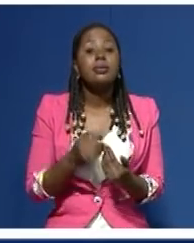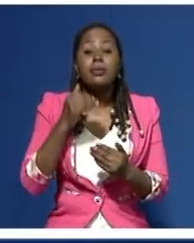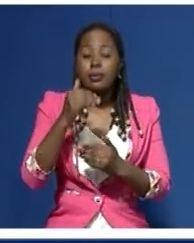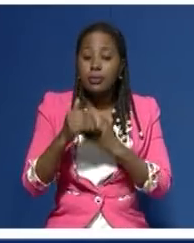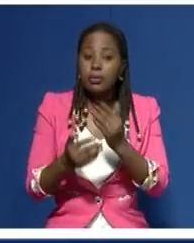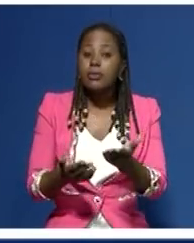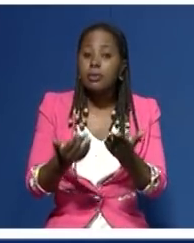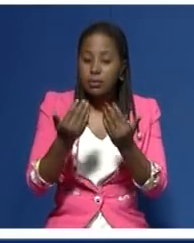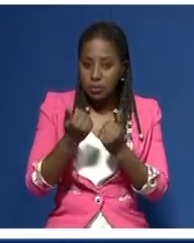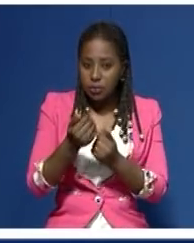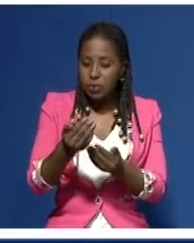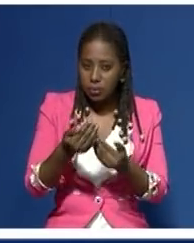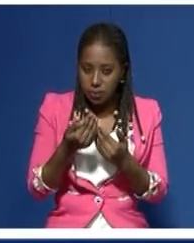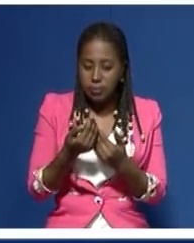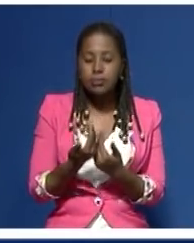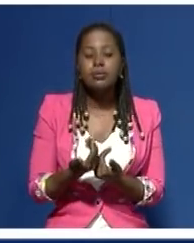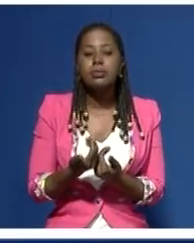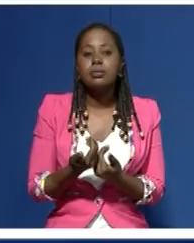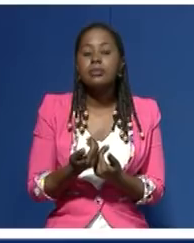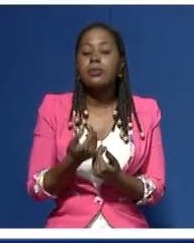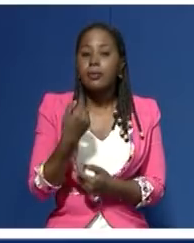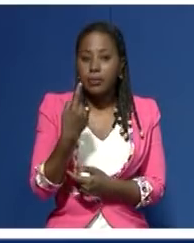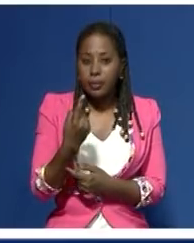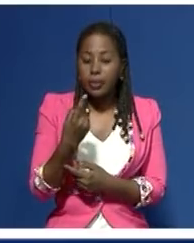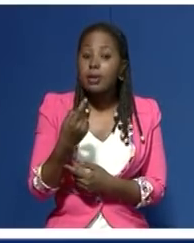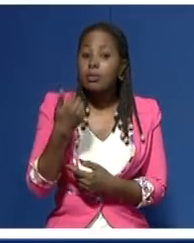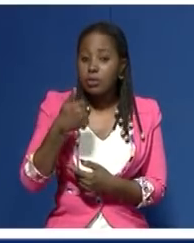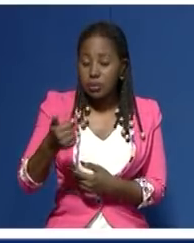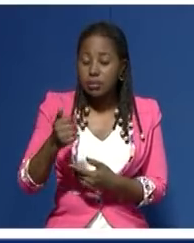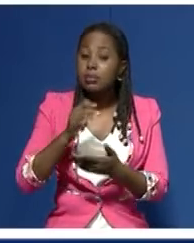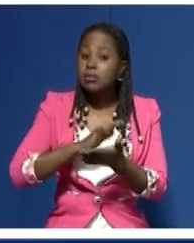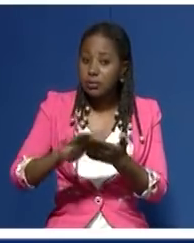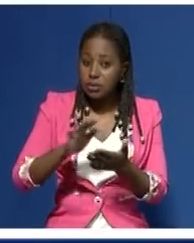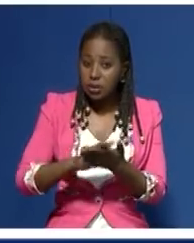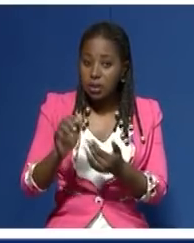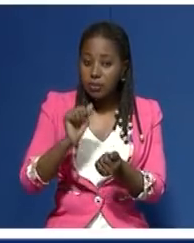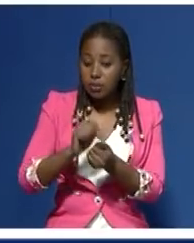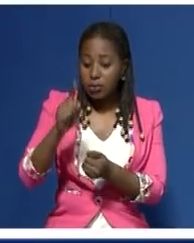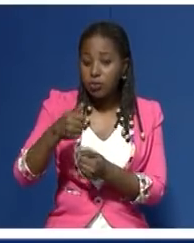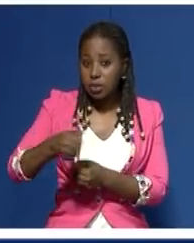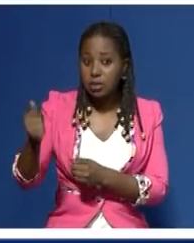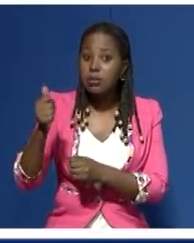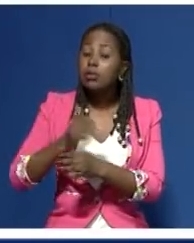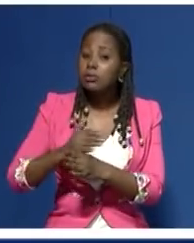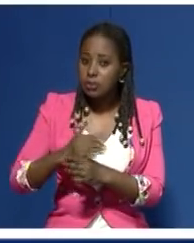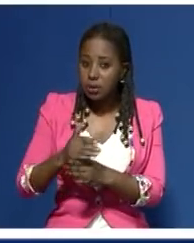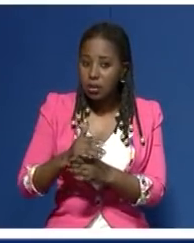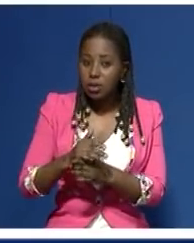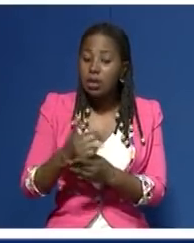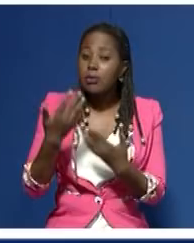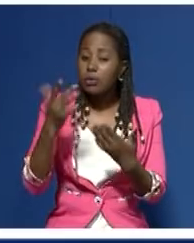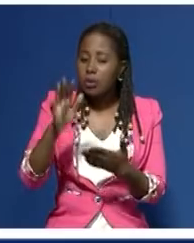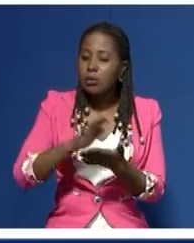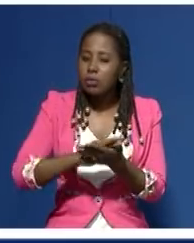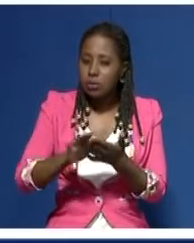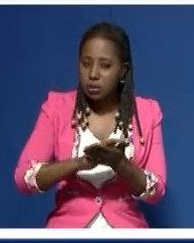hatua nyingine ambazo unaweza kuchukua ni kwamba safisha mara kwa mara vitu unavyovitumia. Osha mikono